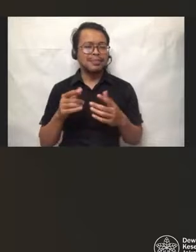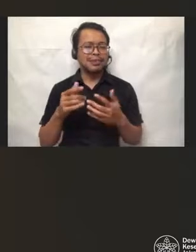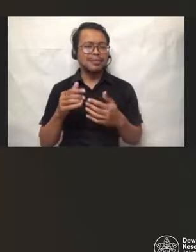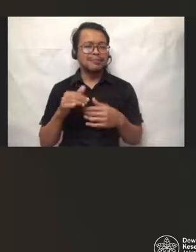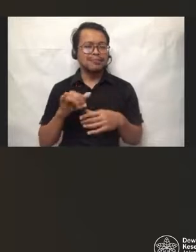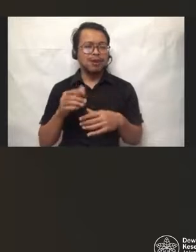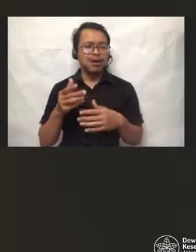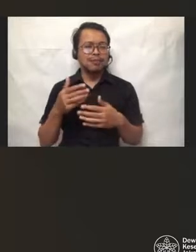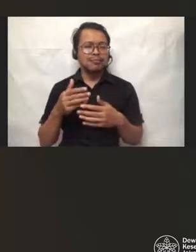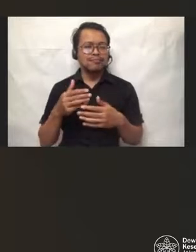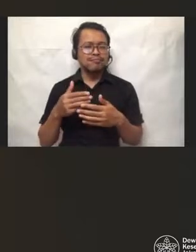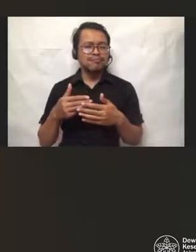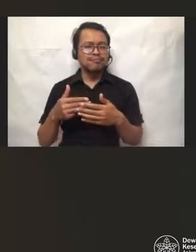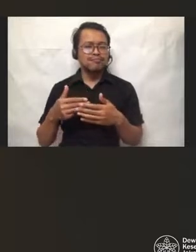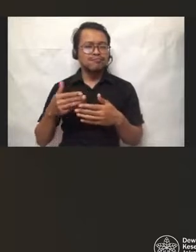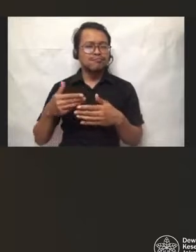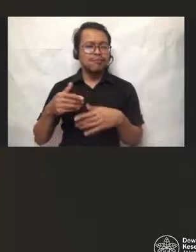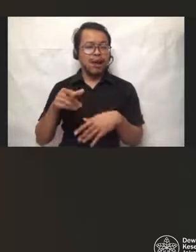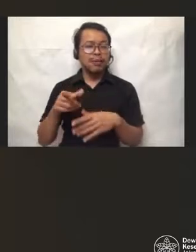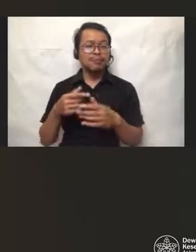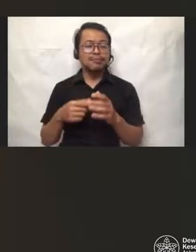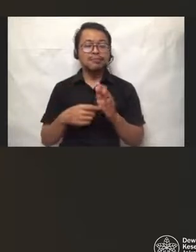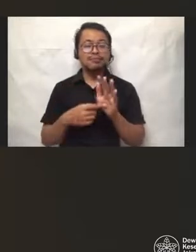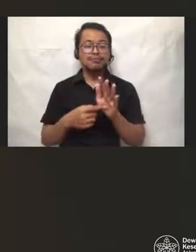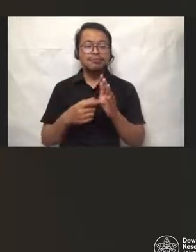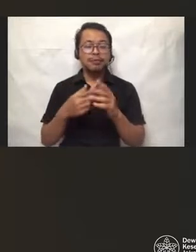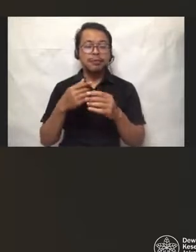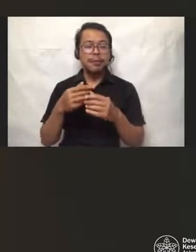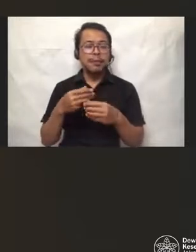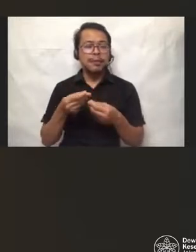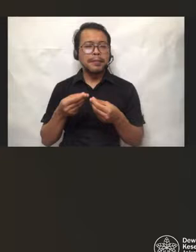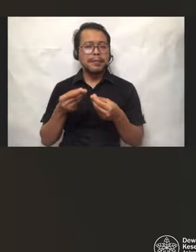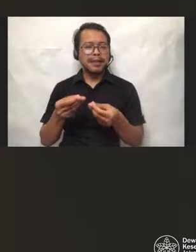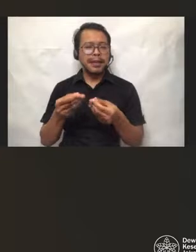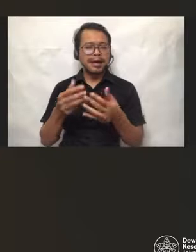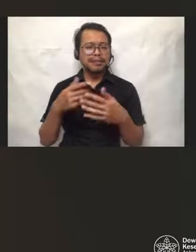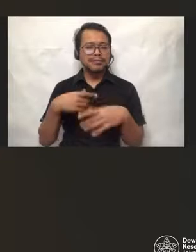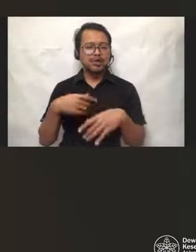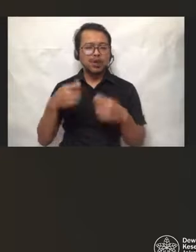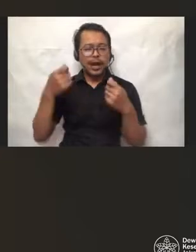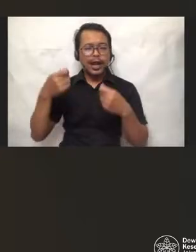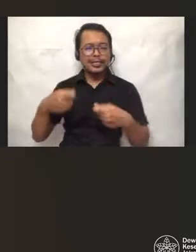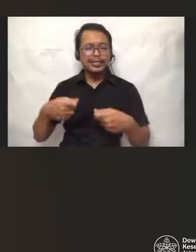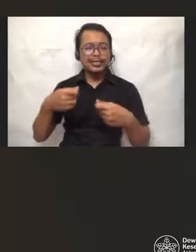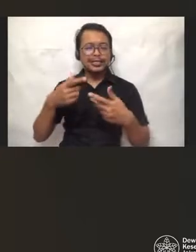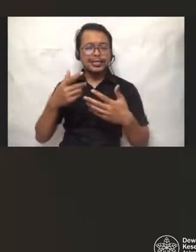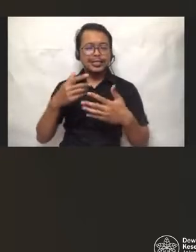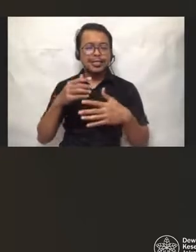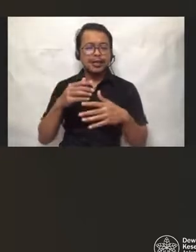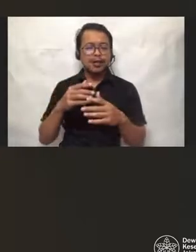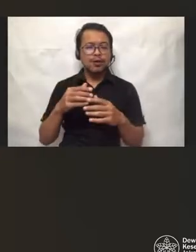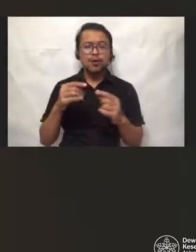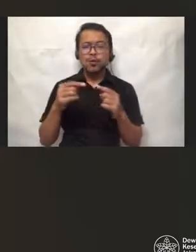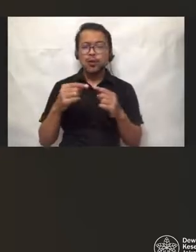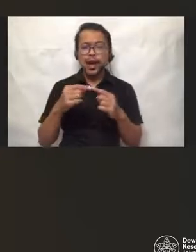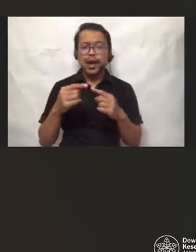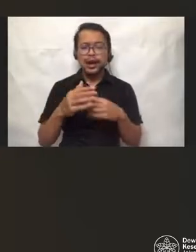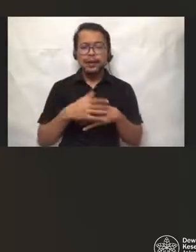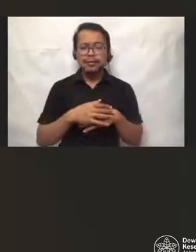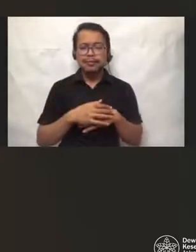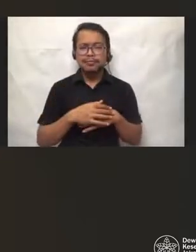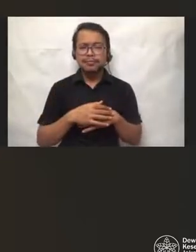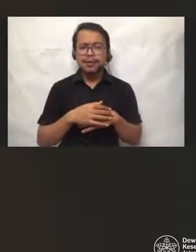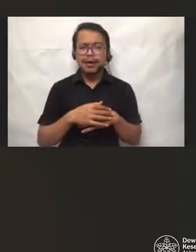Erwin Schrödinger yang memberikan toleransi pada pengaruh hubungan antara pengamat dan objeknya dan menjelaskan